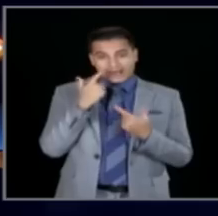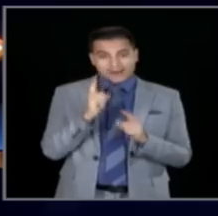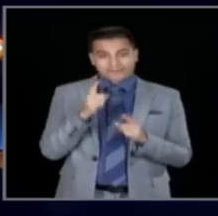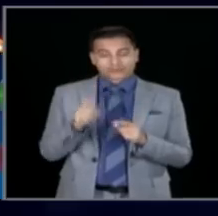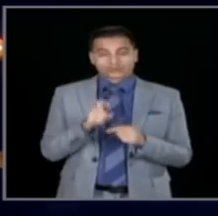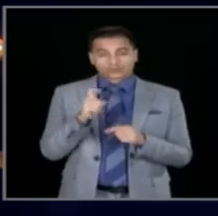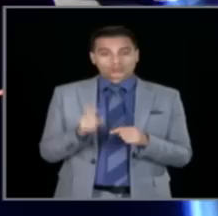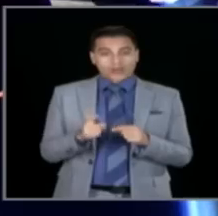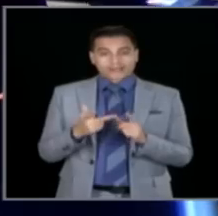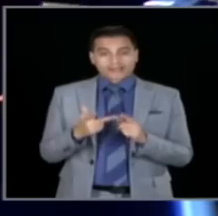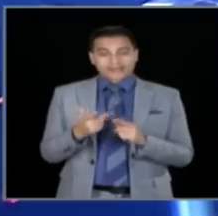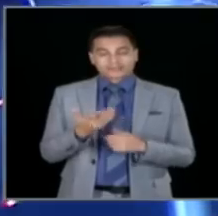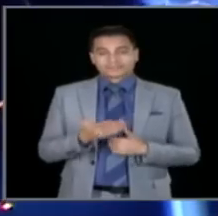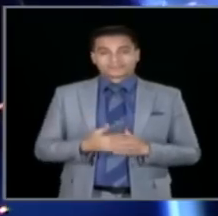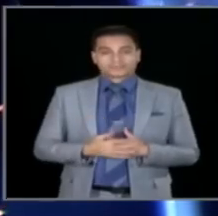السؤال الثالث